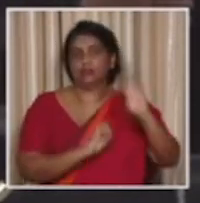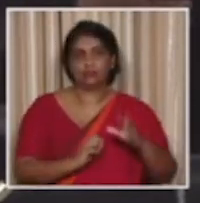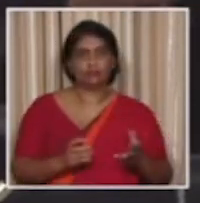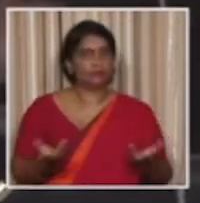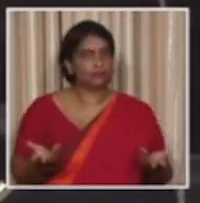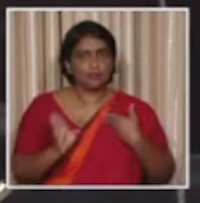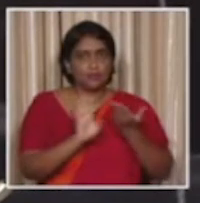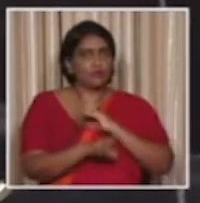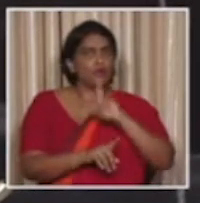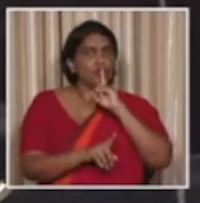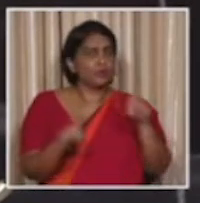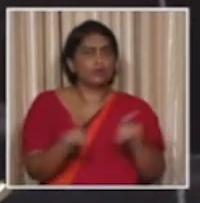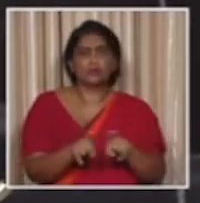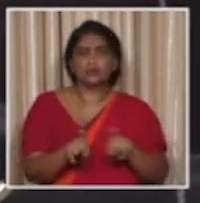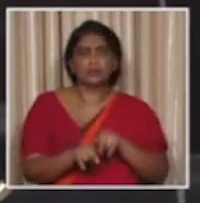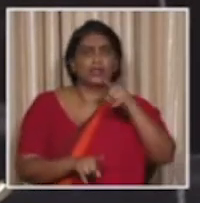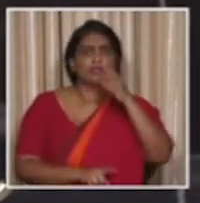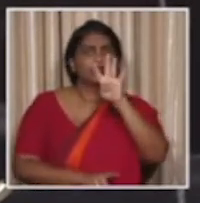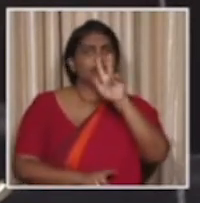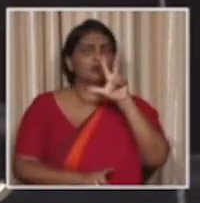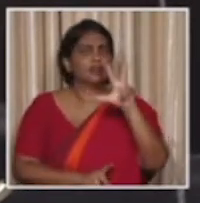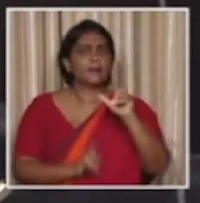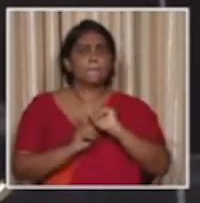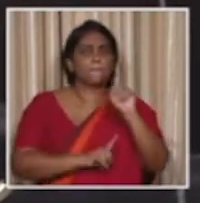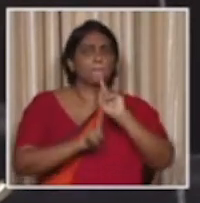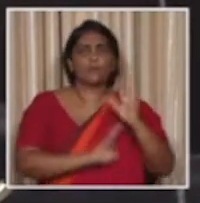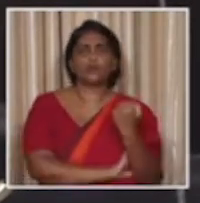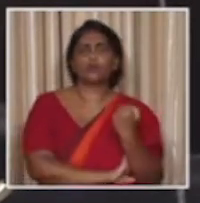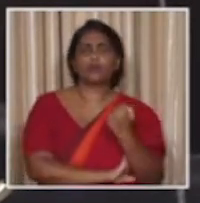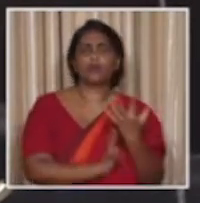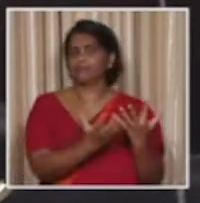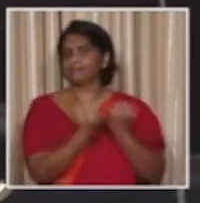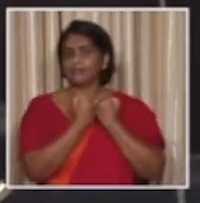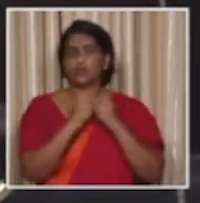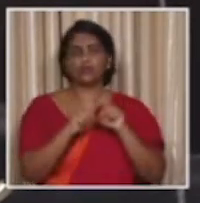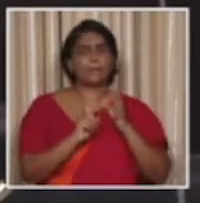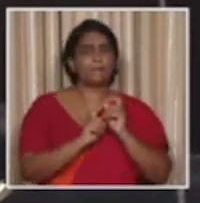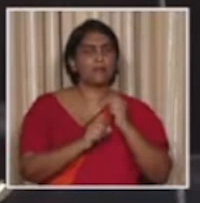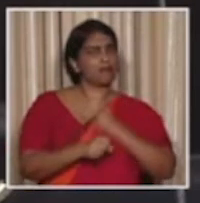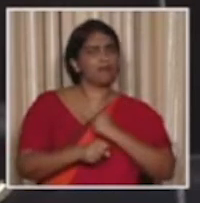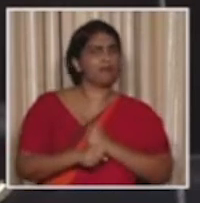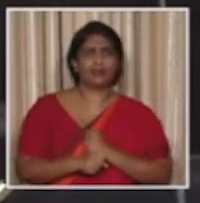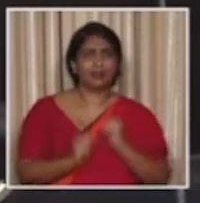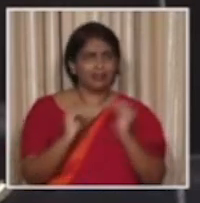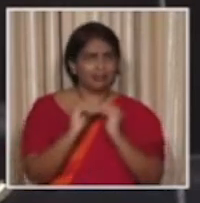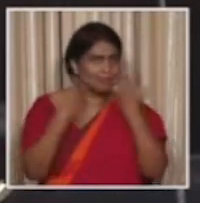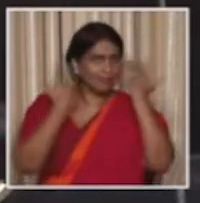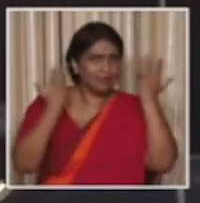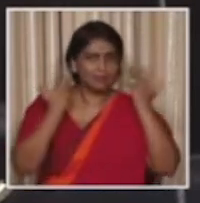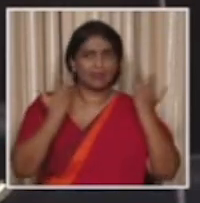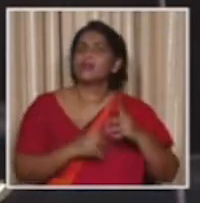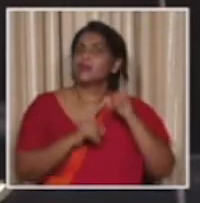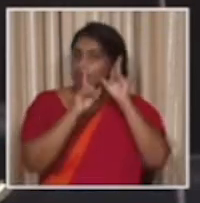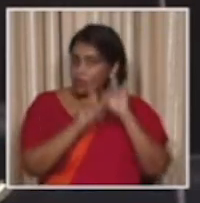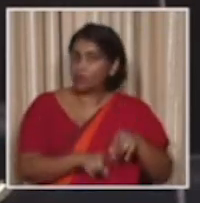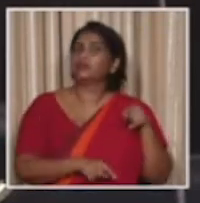මෙතන කලින් සඳහන් වුණා වාගේ 148 මේ පාර්ලිමේන්තුවේ තියෙන බලය උදුරා ගන්න හදනවා විධායකයෙක්. එහෙම කරන්න බෑ. ඒ කෙසේ